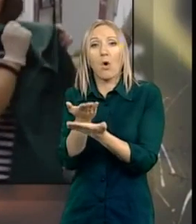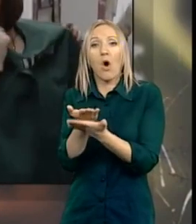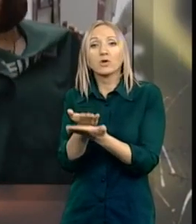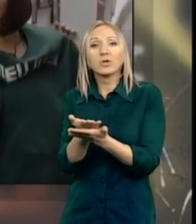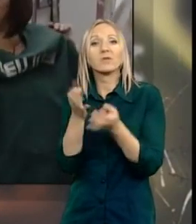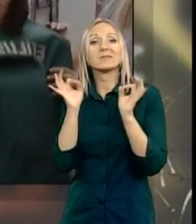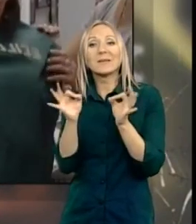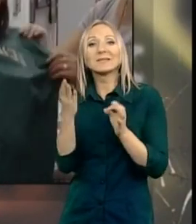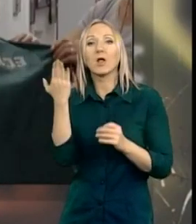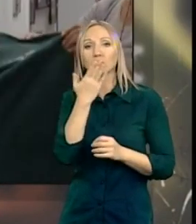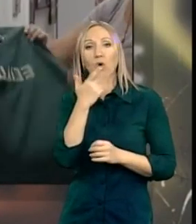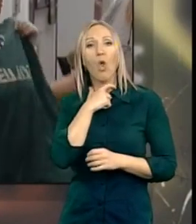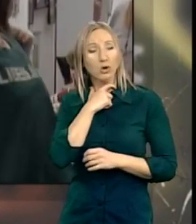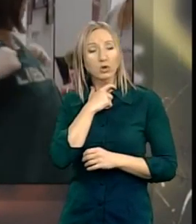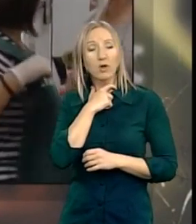specijalnu osnovnu školu Dušan Dugalić,